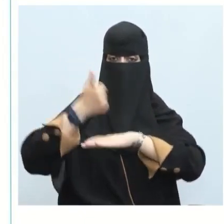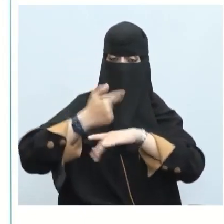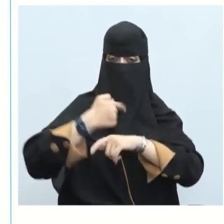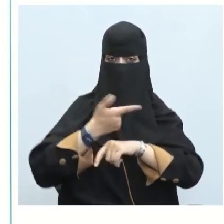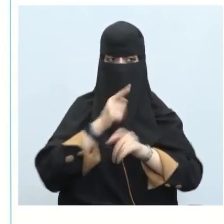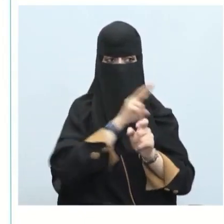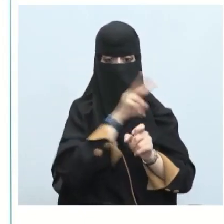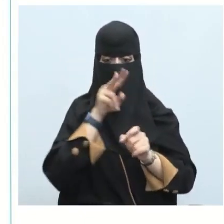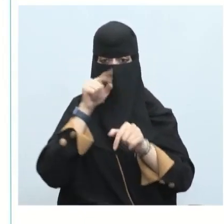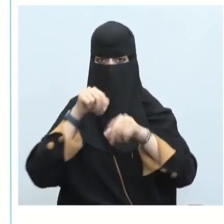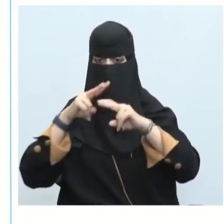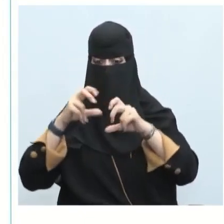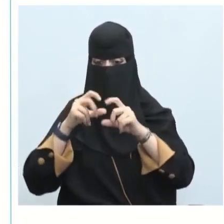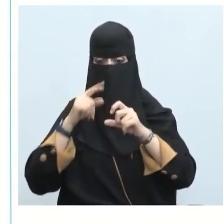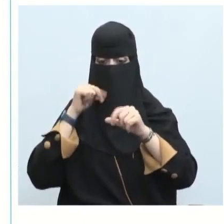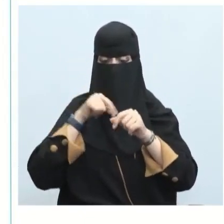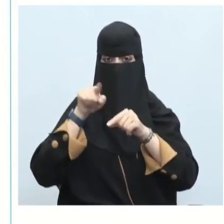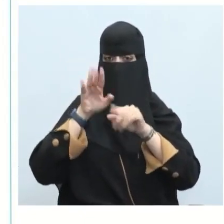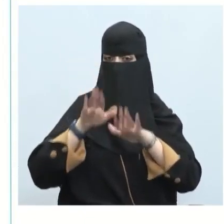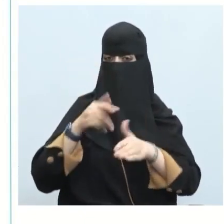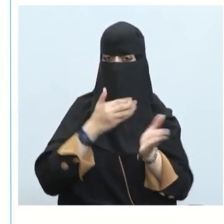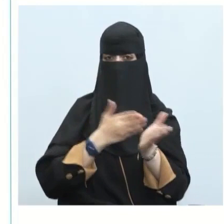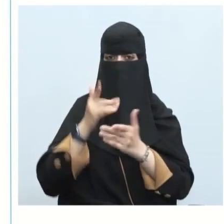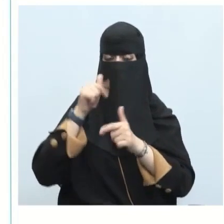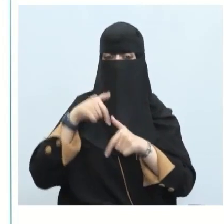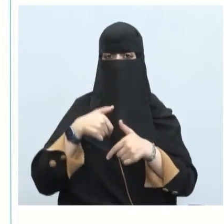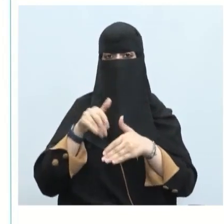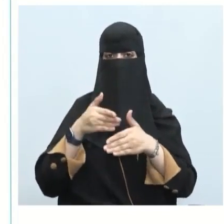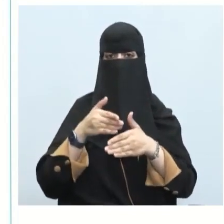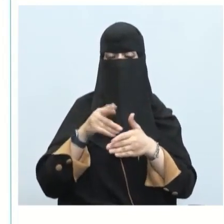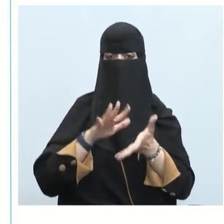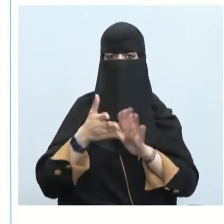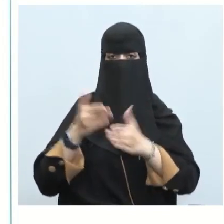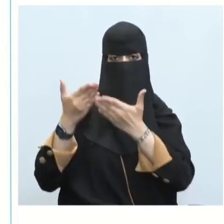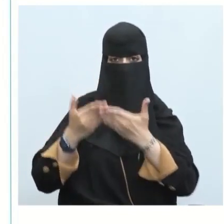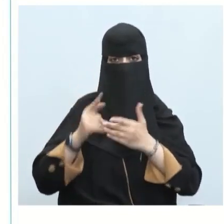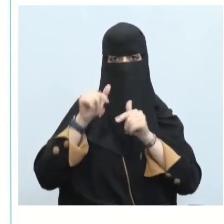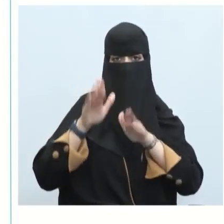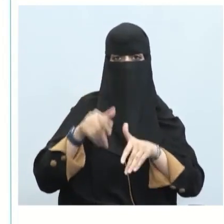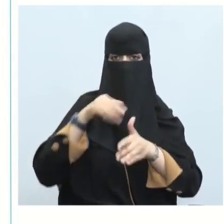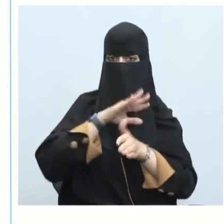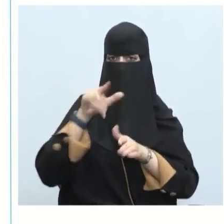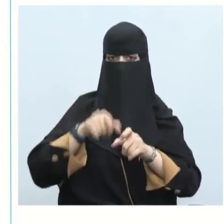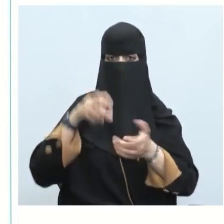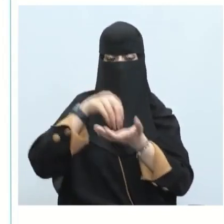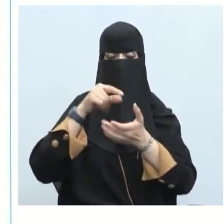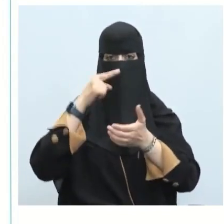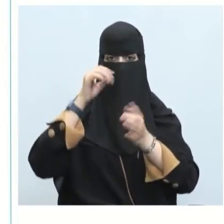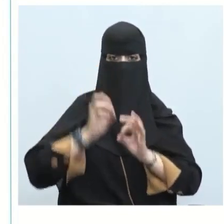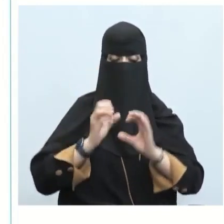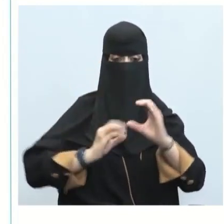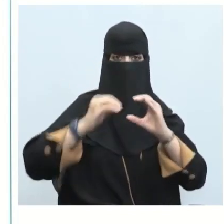للجمهور تفاصيل حول المنتج او الخدمه المعينه اذا في كل منصه يجب اعداد